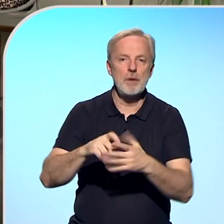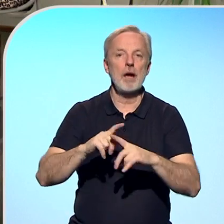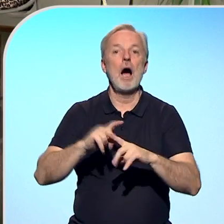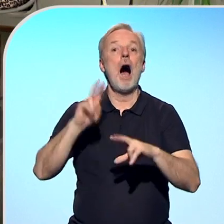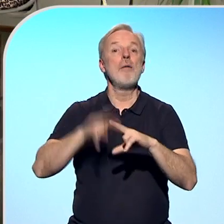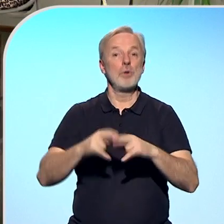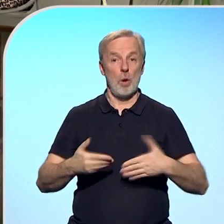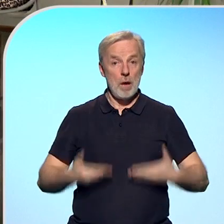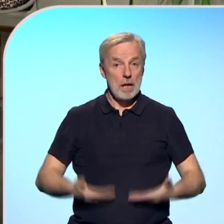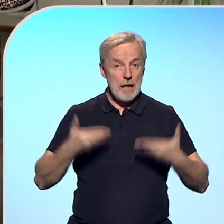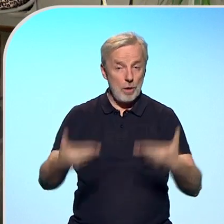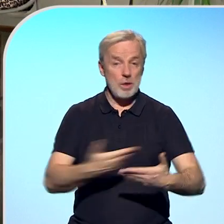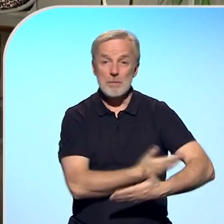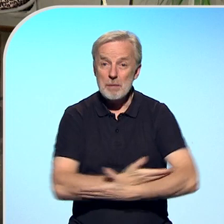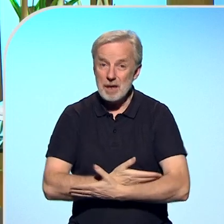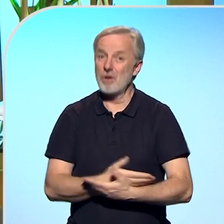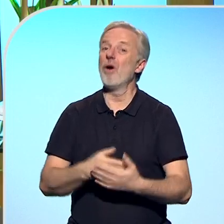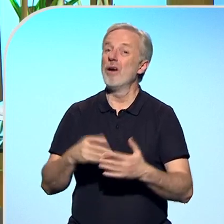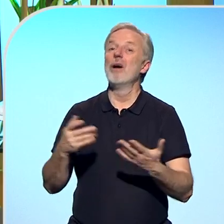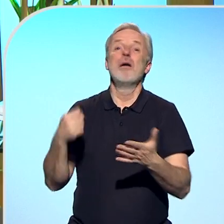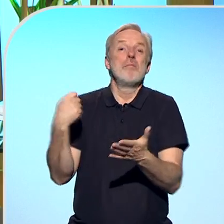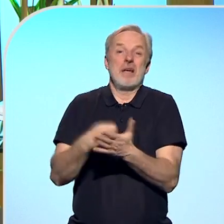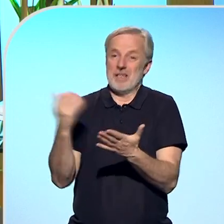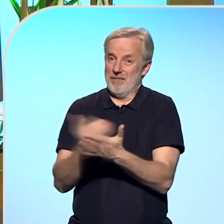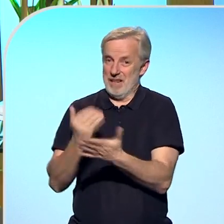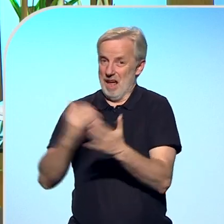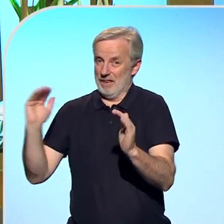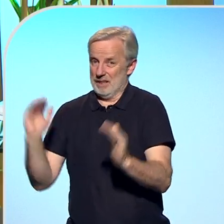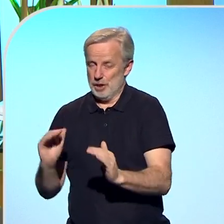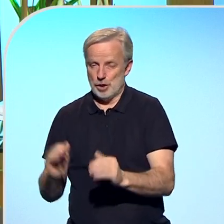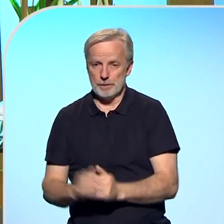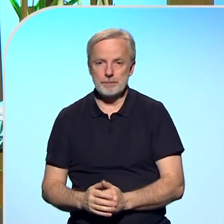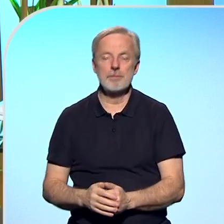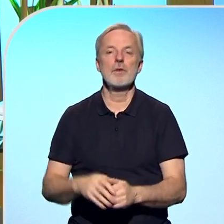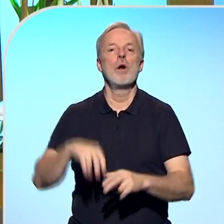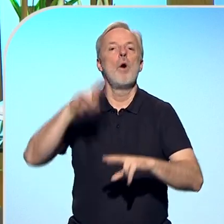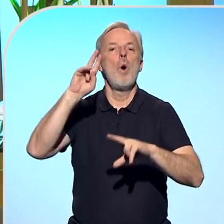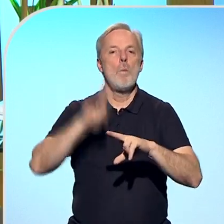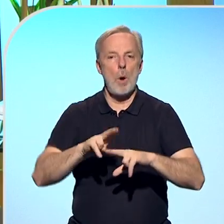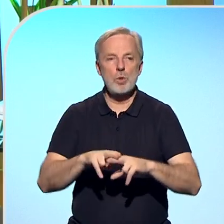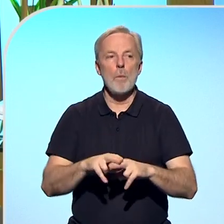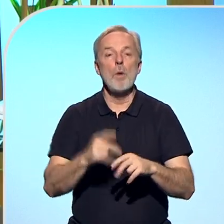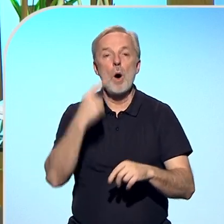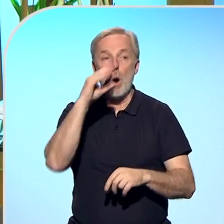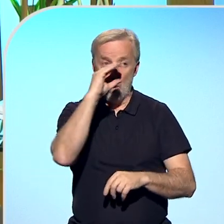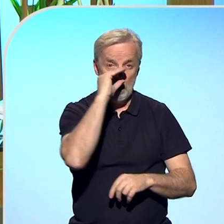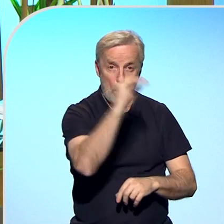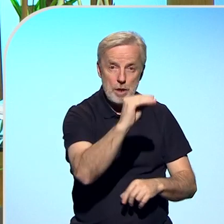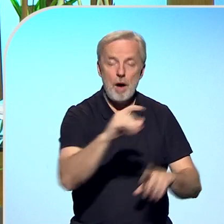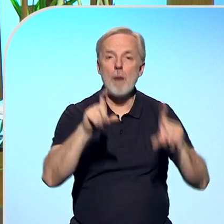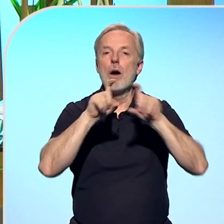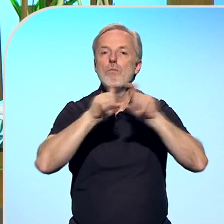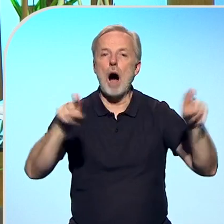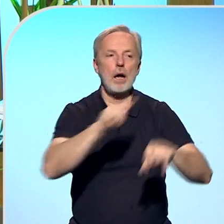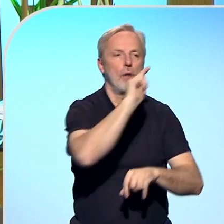určite potreba si spraviť taký ten prieskum toho trhu. A to znamená, aké banky dnes ponúkajú aké úroky